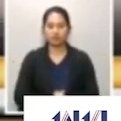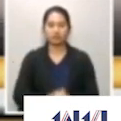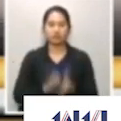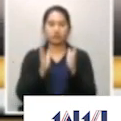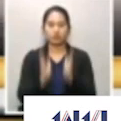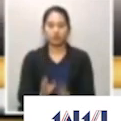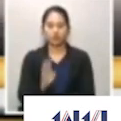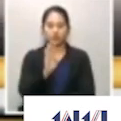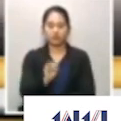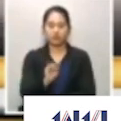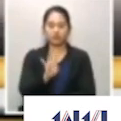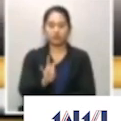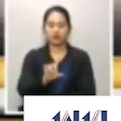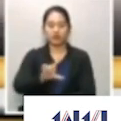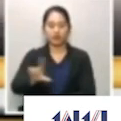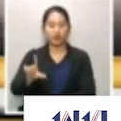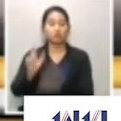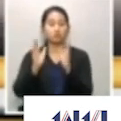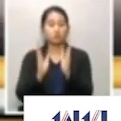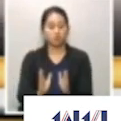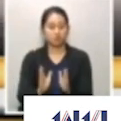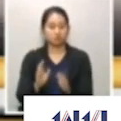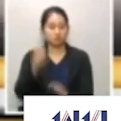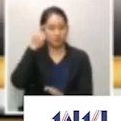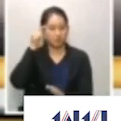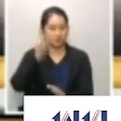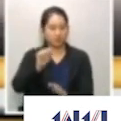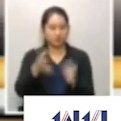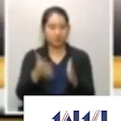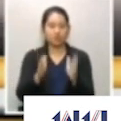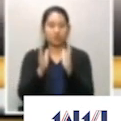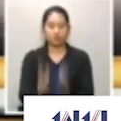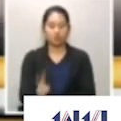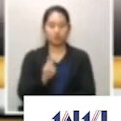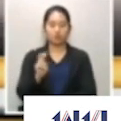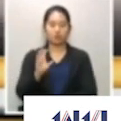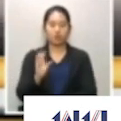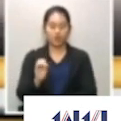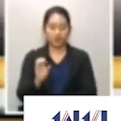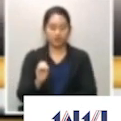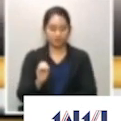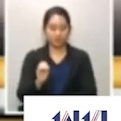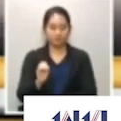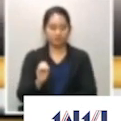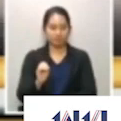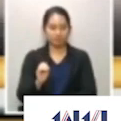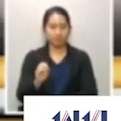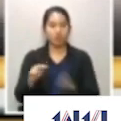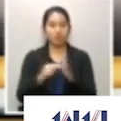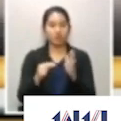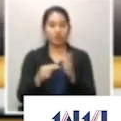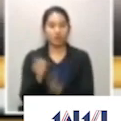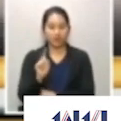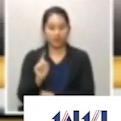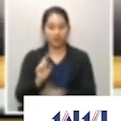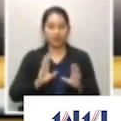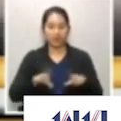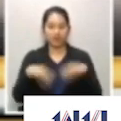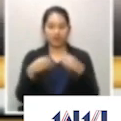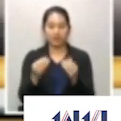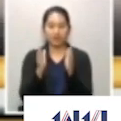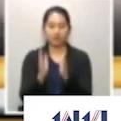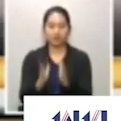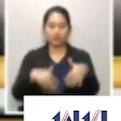47ล้านคนสว.250คนควรให้ประชาชนเลือกเข้าม